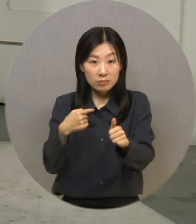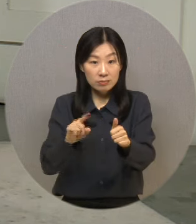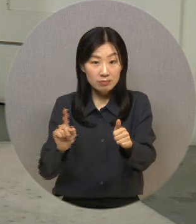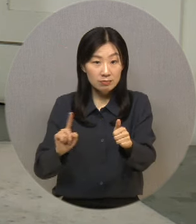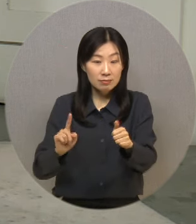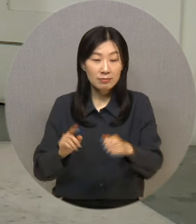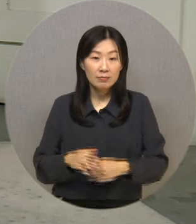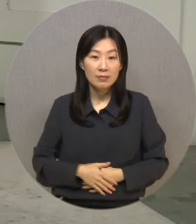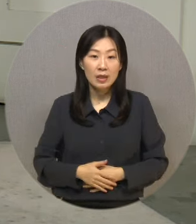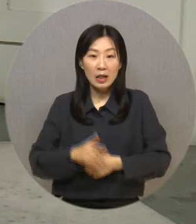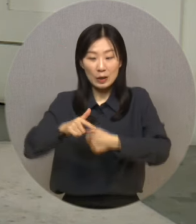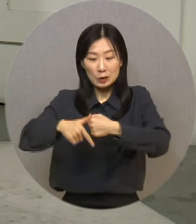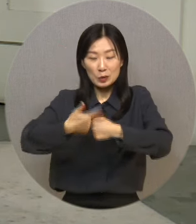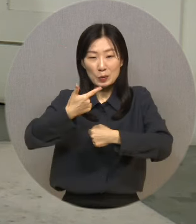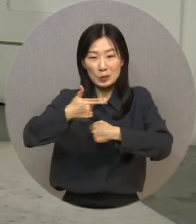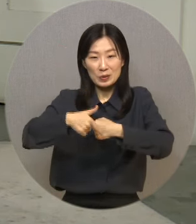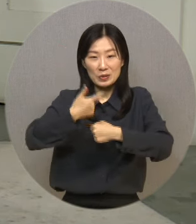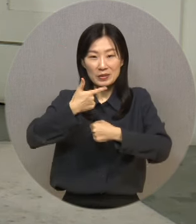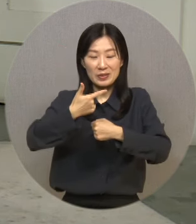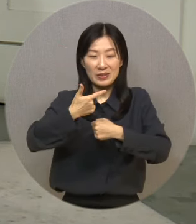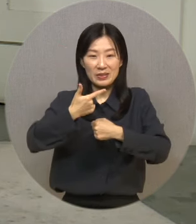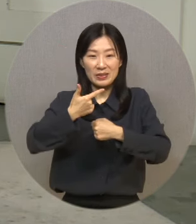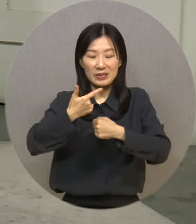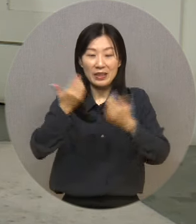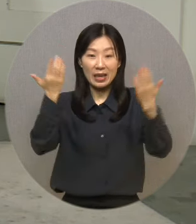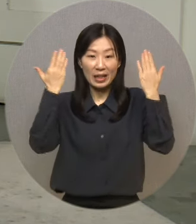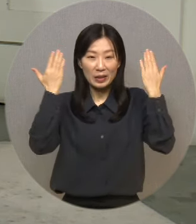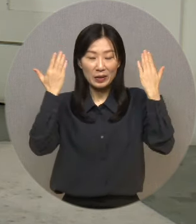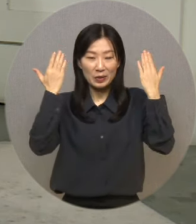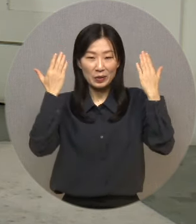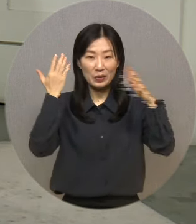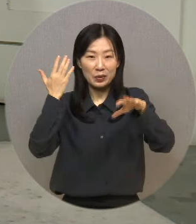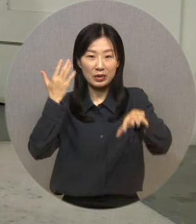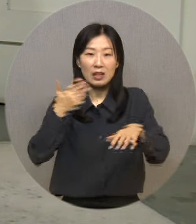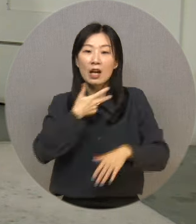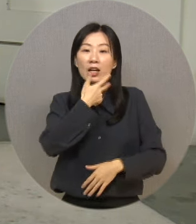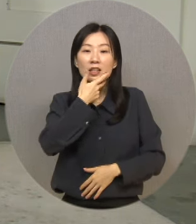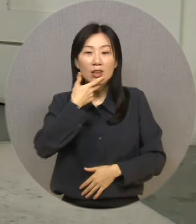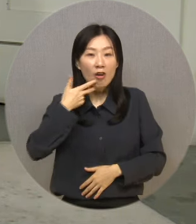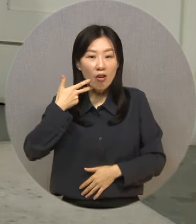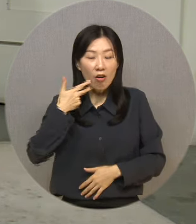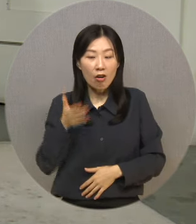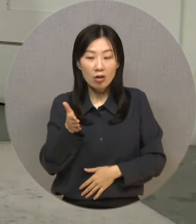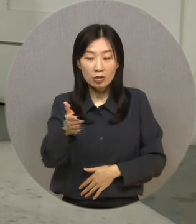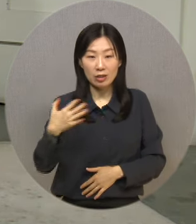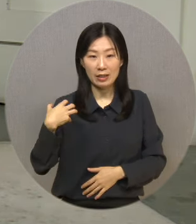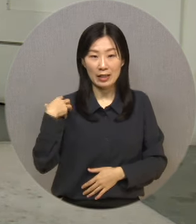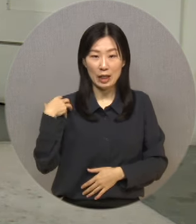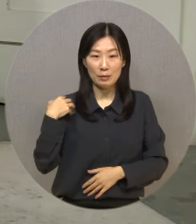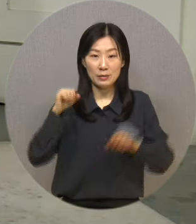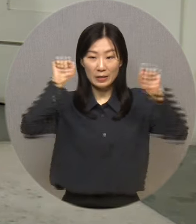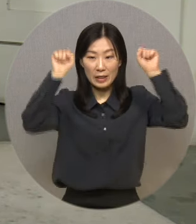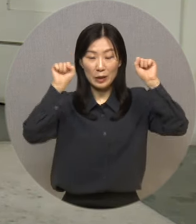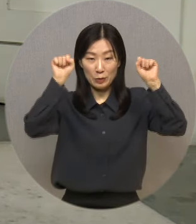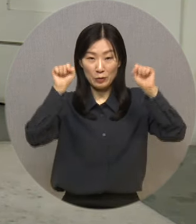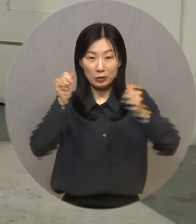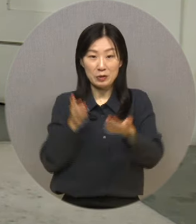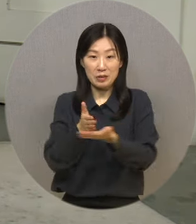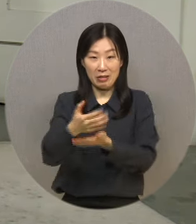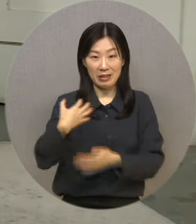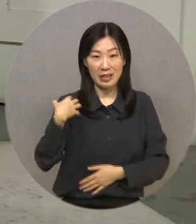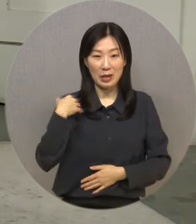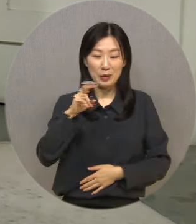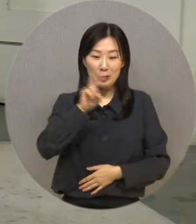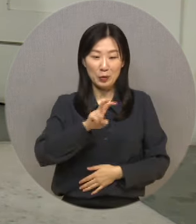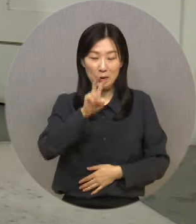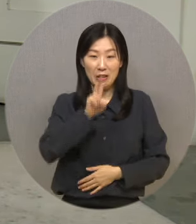네, 초등학교에서는 이제 영어도 전담하고 체육도 전담하고 음악도 전담하고